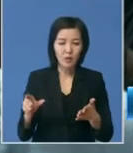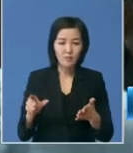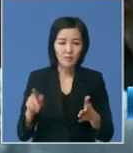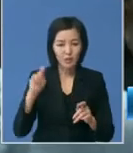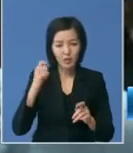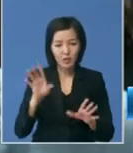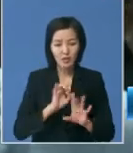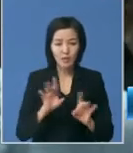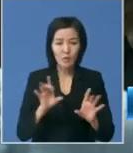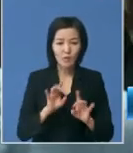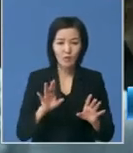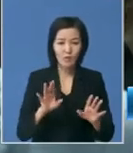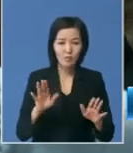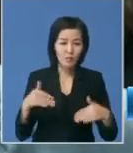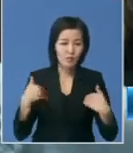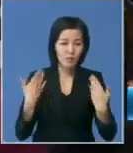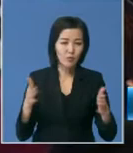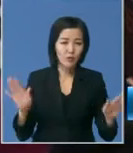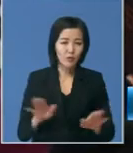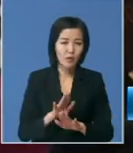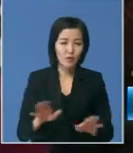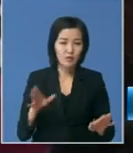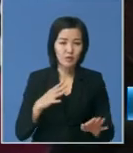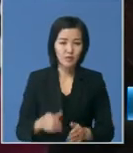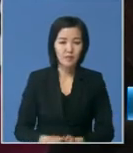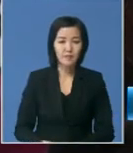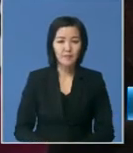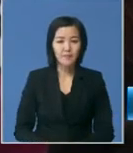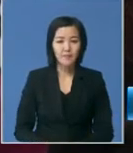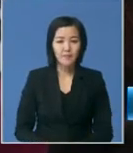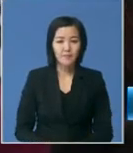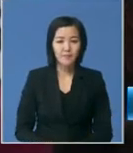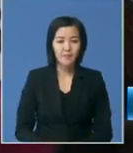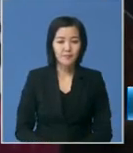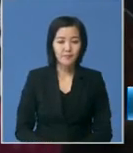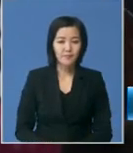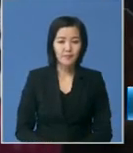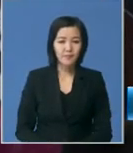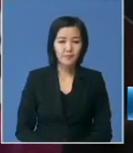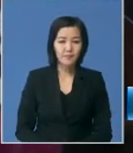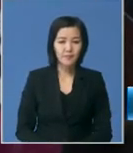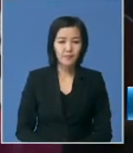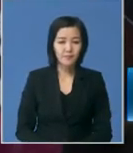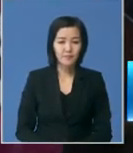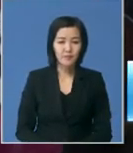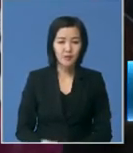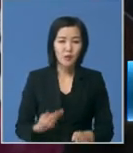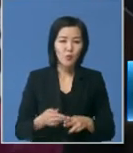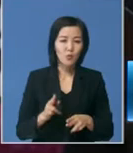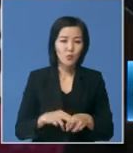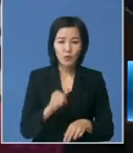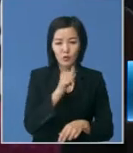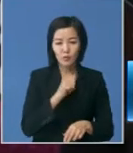оқып, курстастары құттықтау жыр арнады. Ұялшақ па, қызғаншақ па, әйтеуір бір жұмбаққа толыды оның